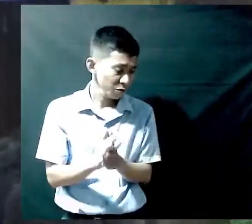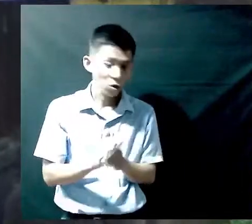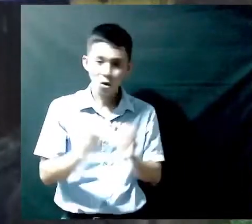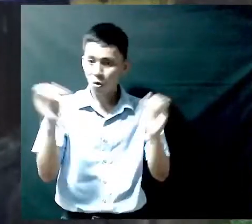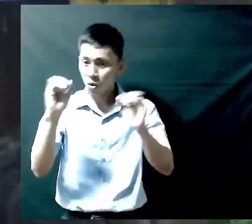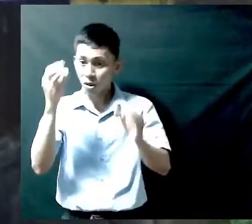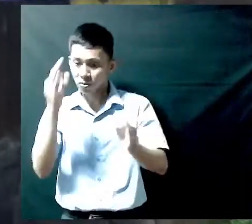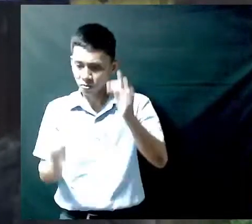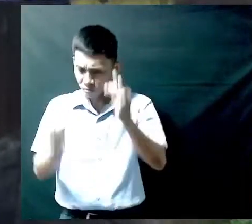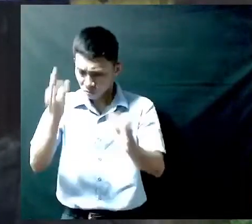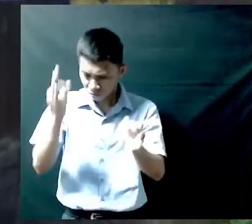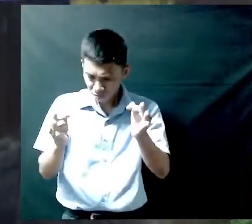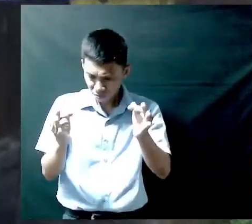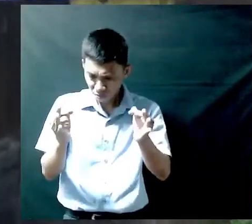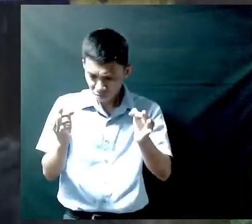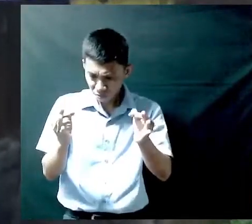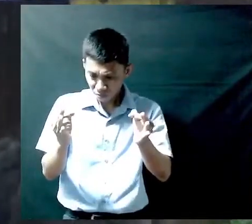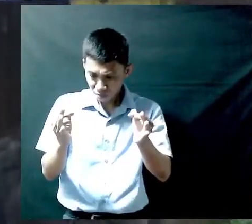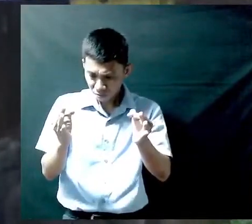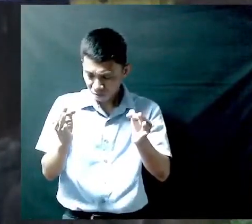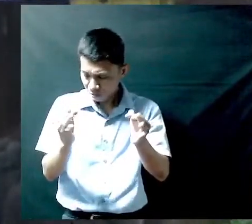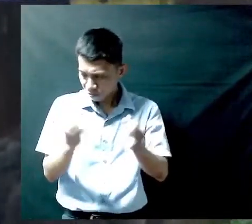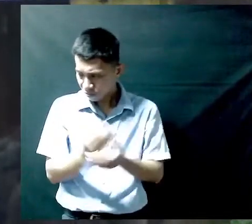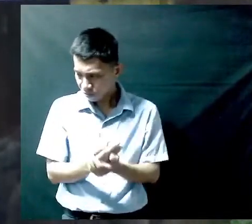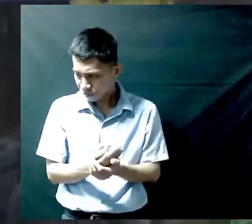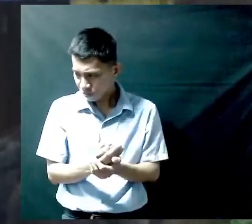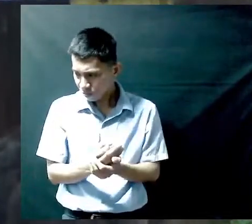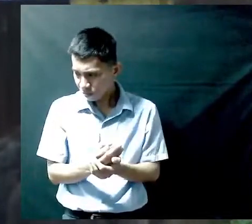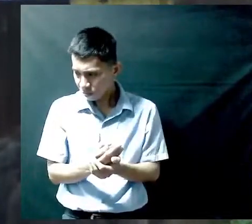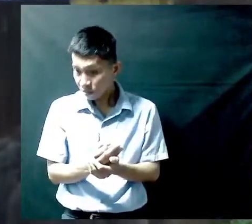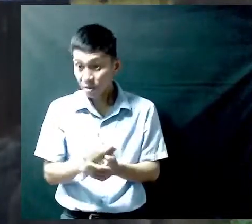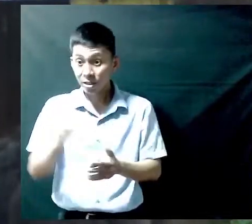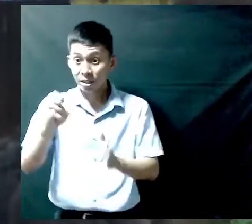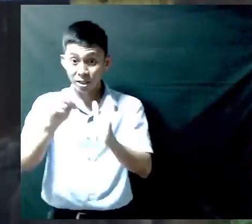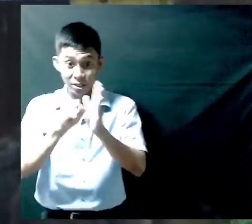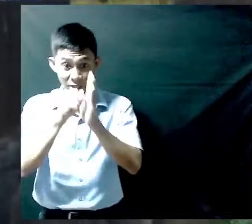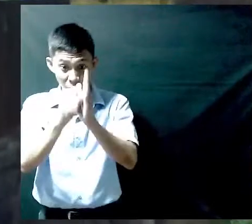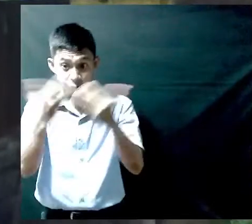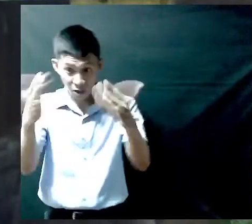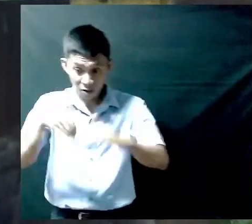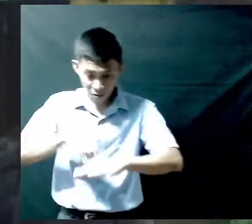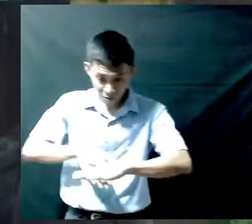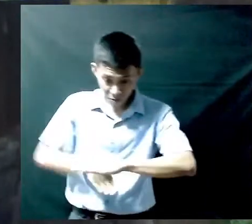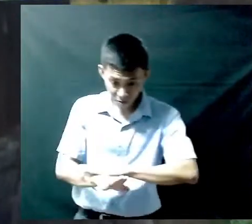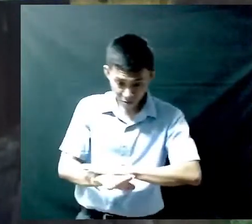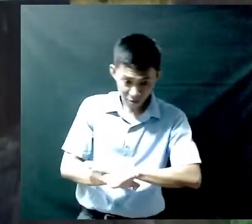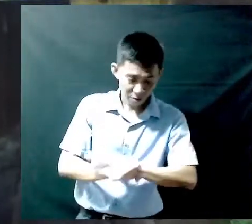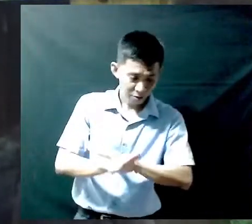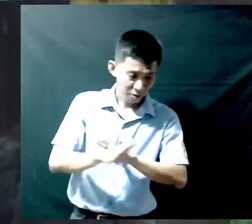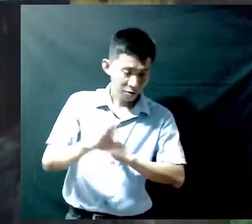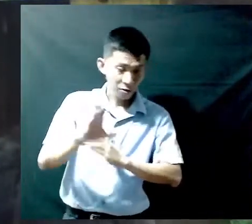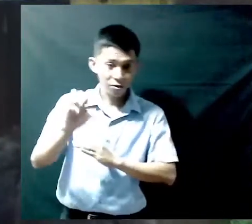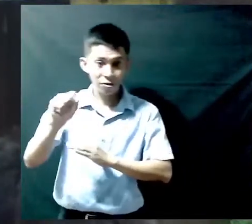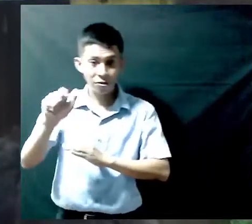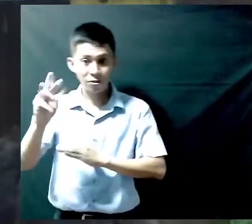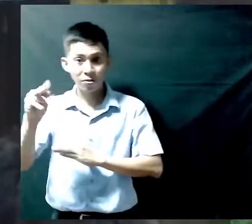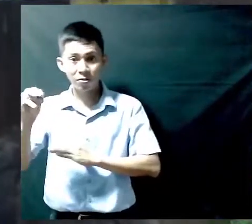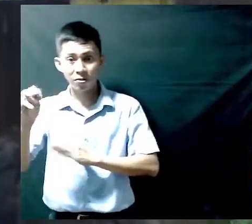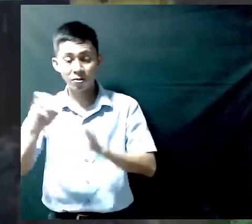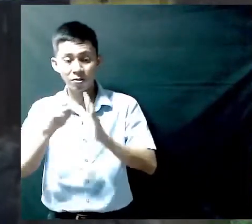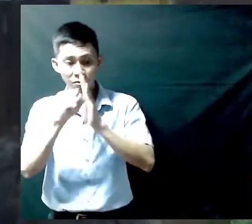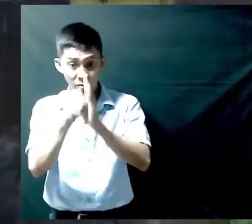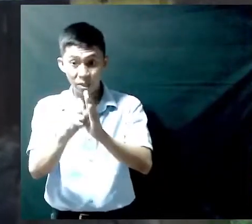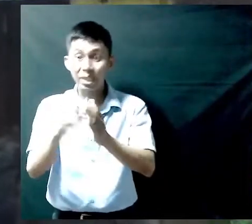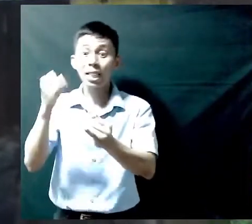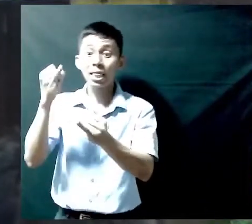judges. Pinanganak na po si Samuel. So Samuel was the last